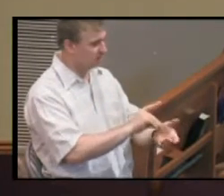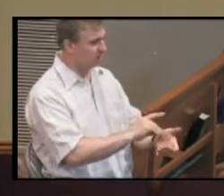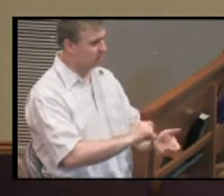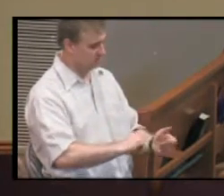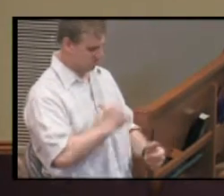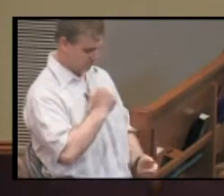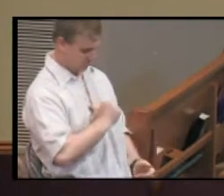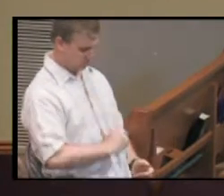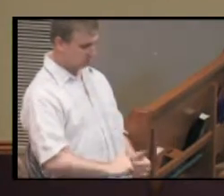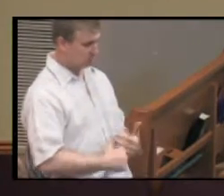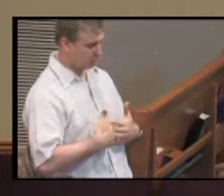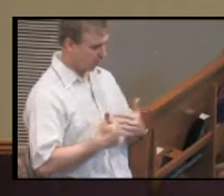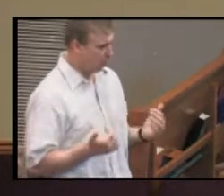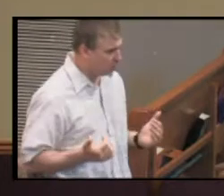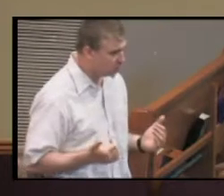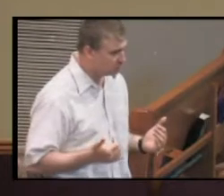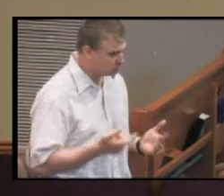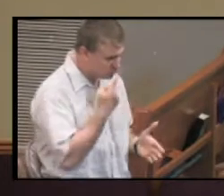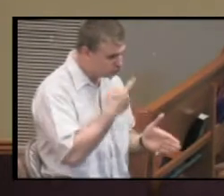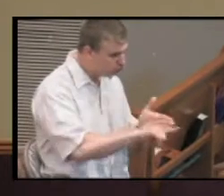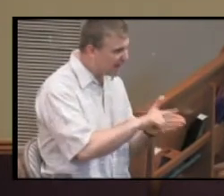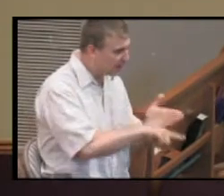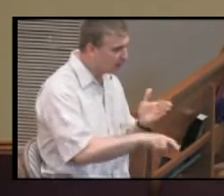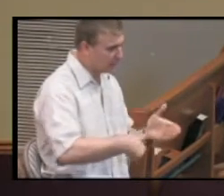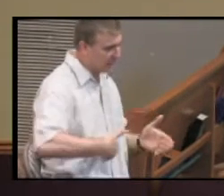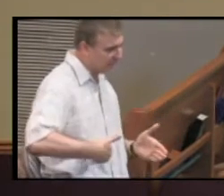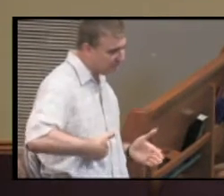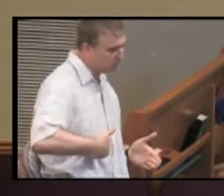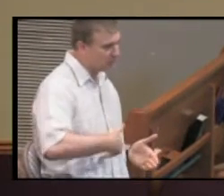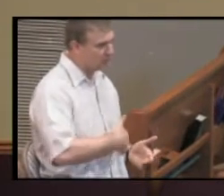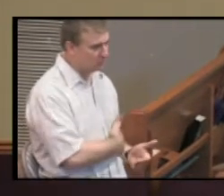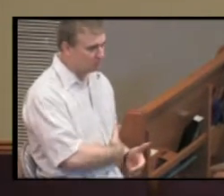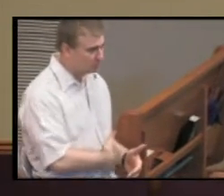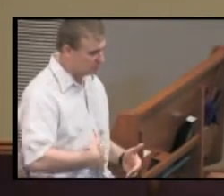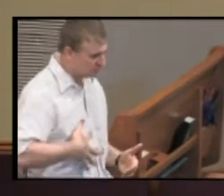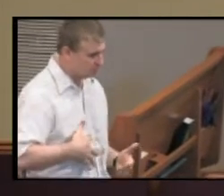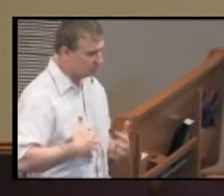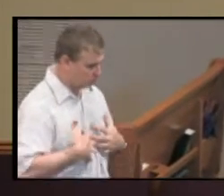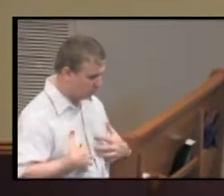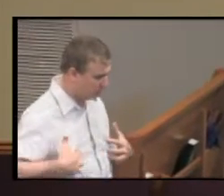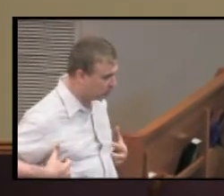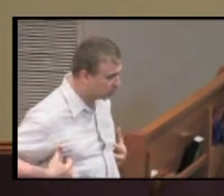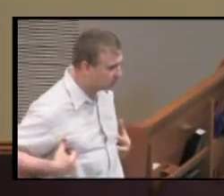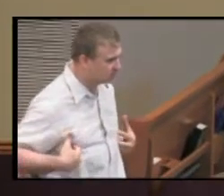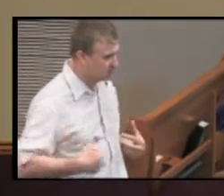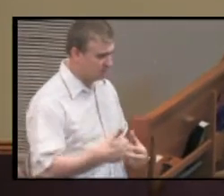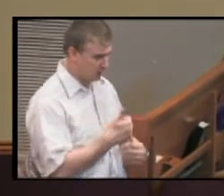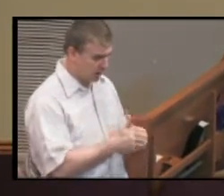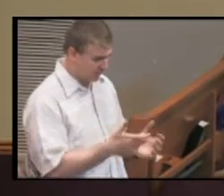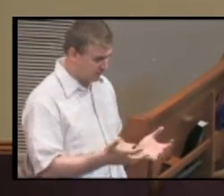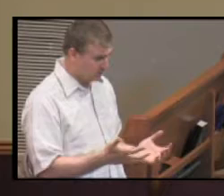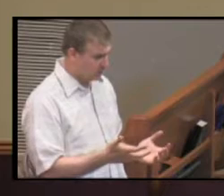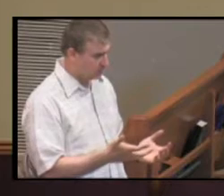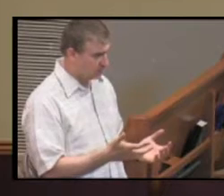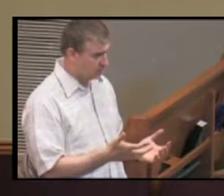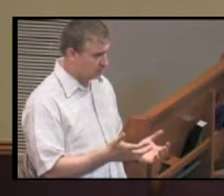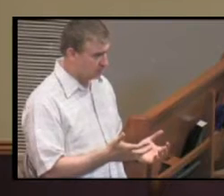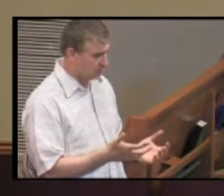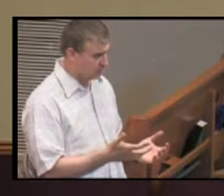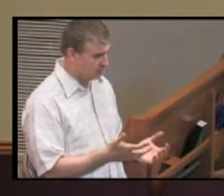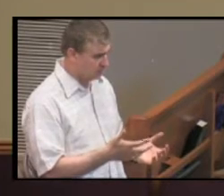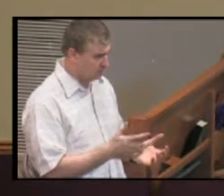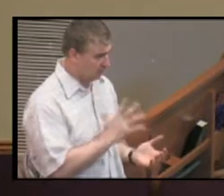скрыли, органы проверить и все это ребра, все было на месте, все было в